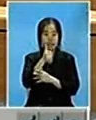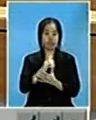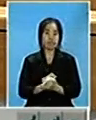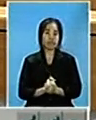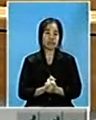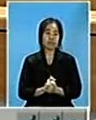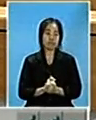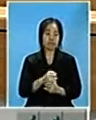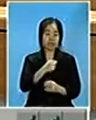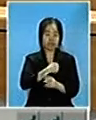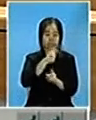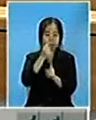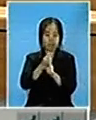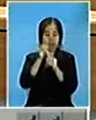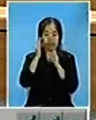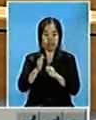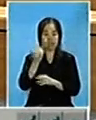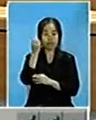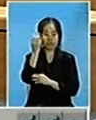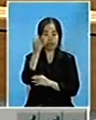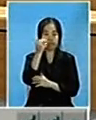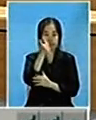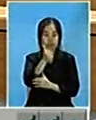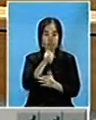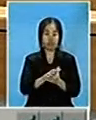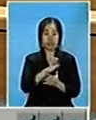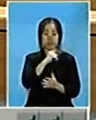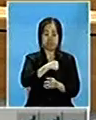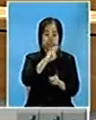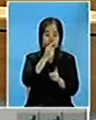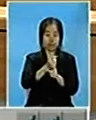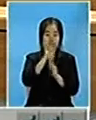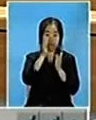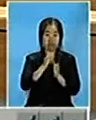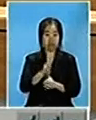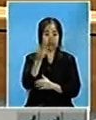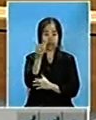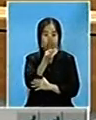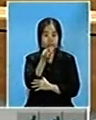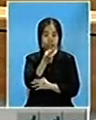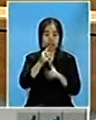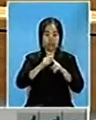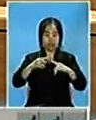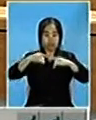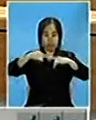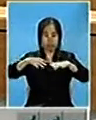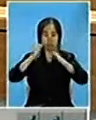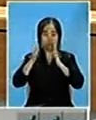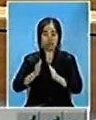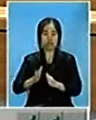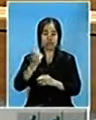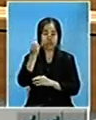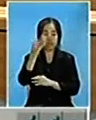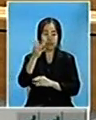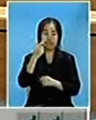ถูกใจคนส่วนมากมันดีถ้ามันถูกใจคนส่วนน้อยๆนิดแต่มันขัดใจคนส่วนมากบ้านเมืองเรา